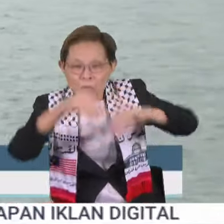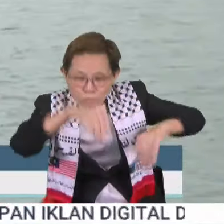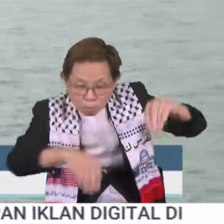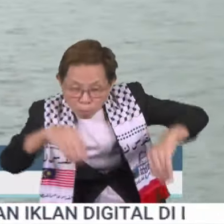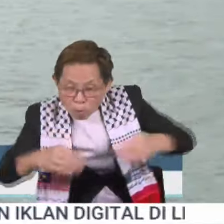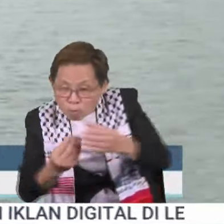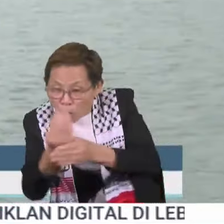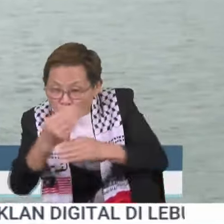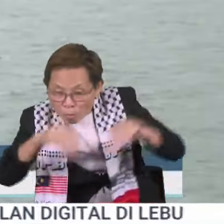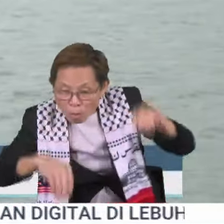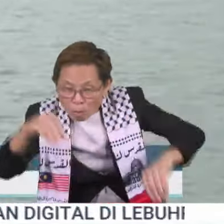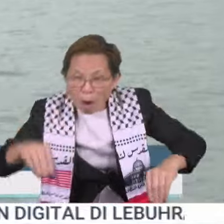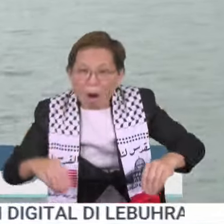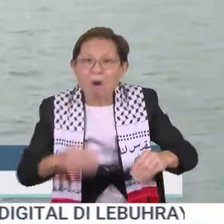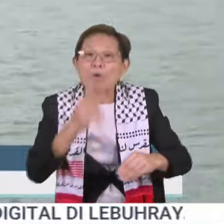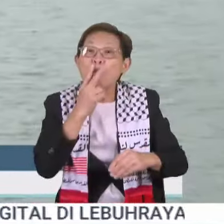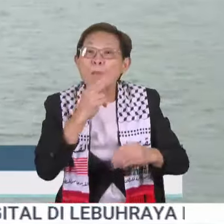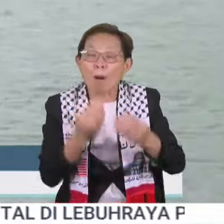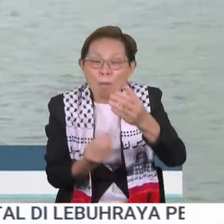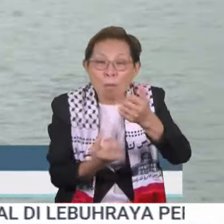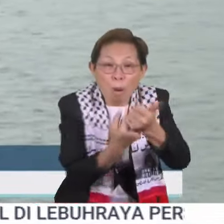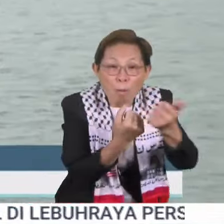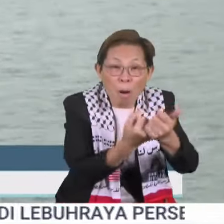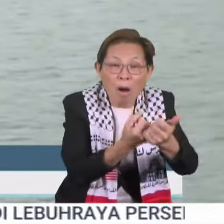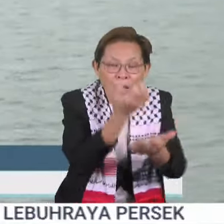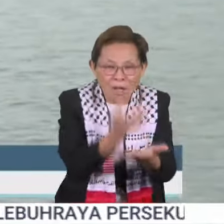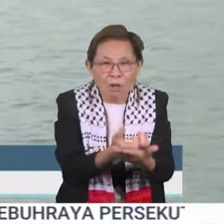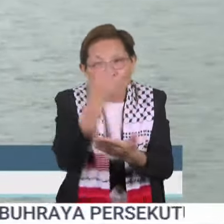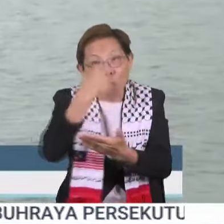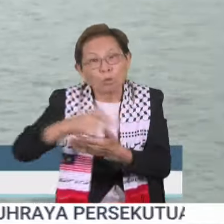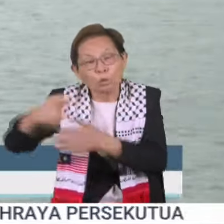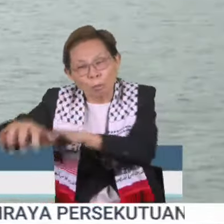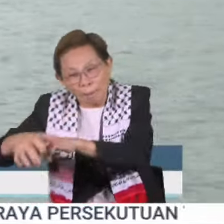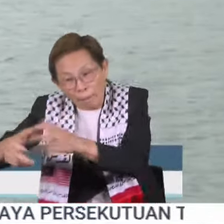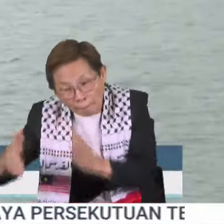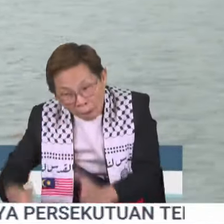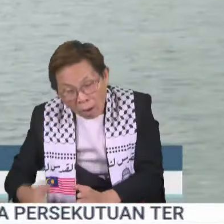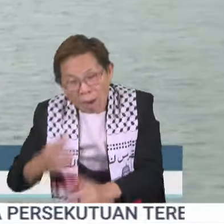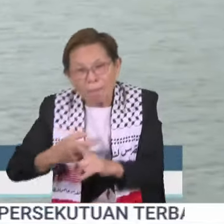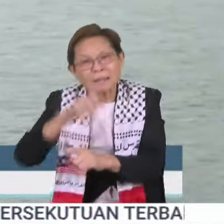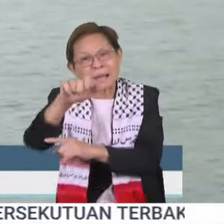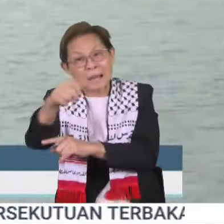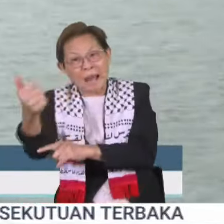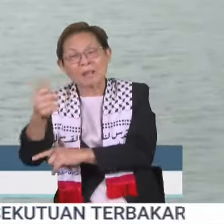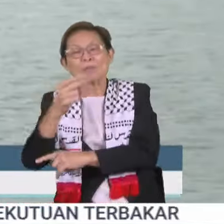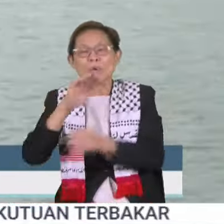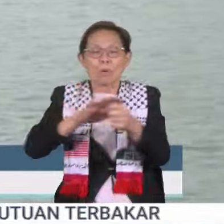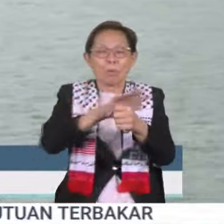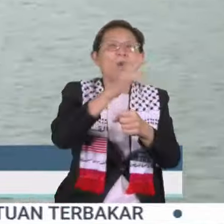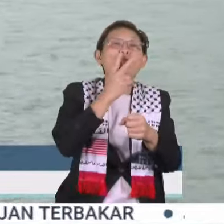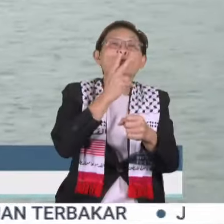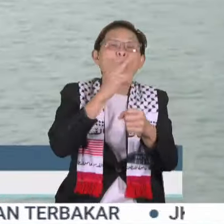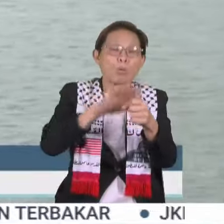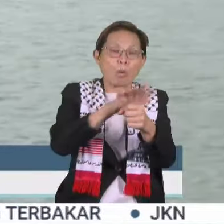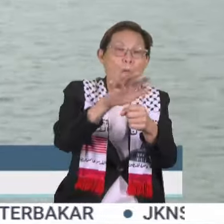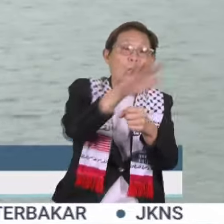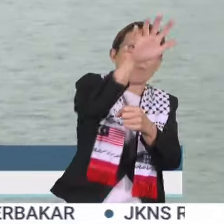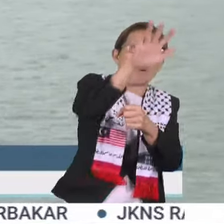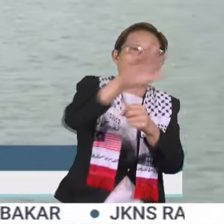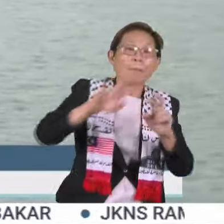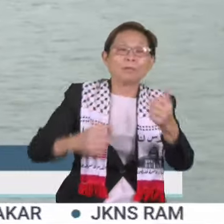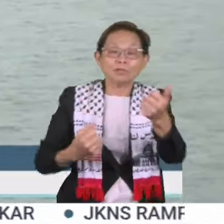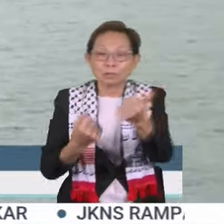tembakau menyumbang kepada ekonomi bagi sebahagian petani. Namun dari sisi lain, asap rokok berpotensi menyumbang